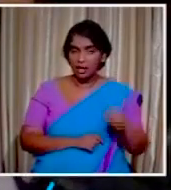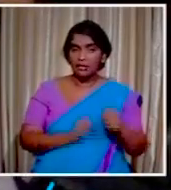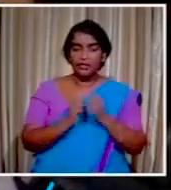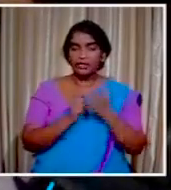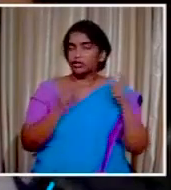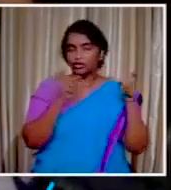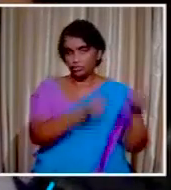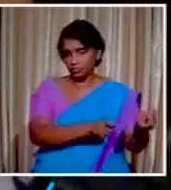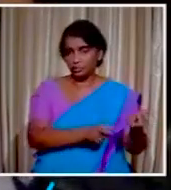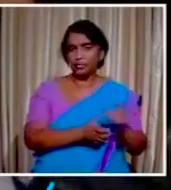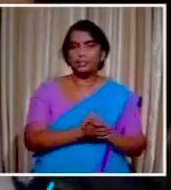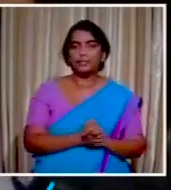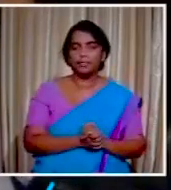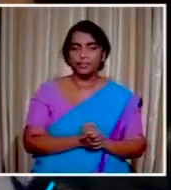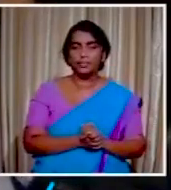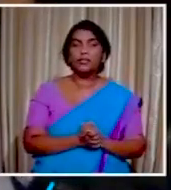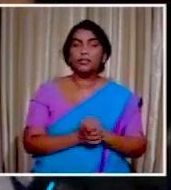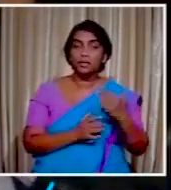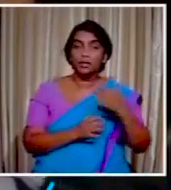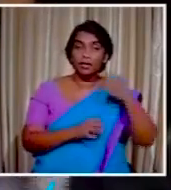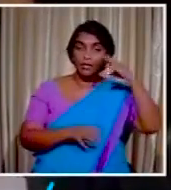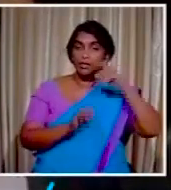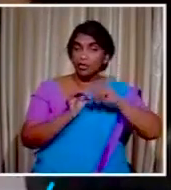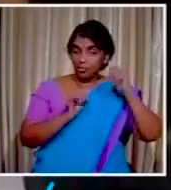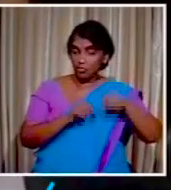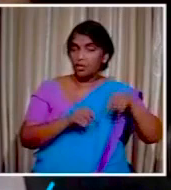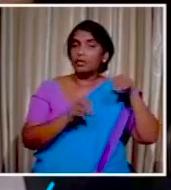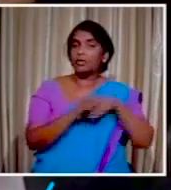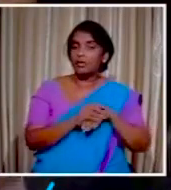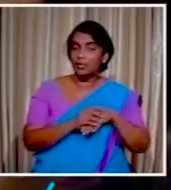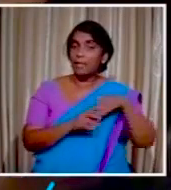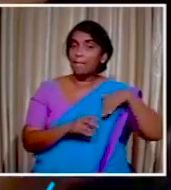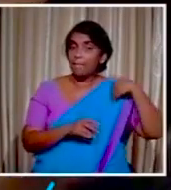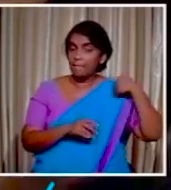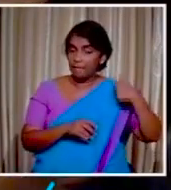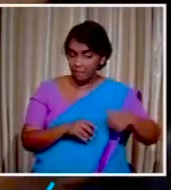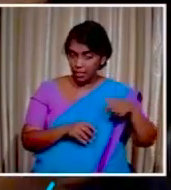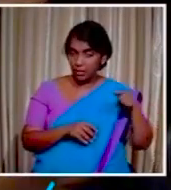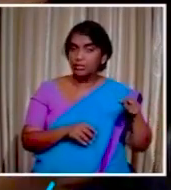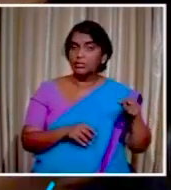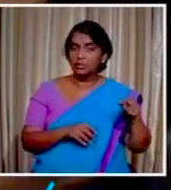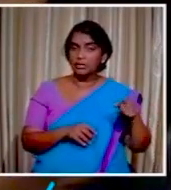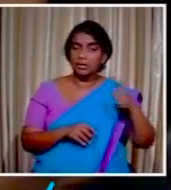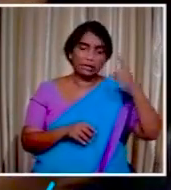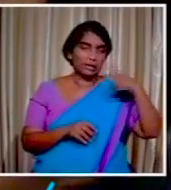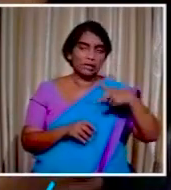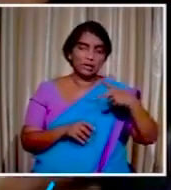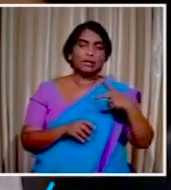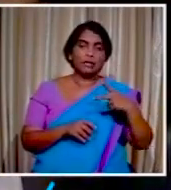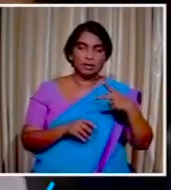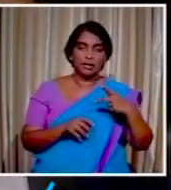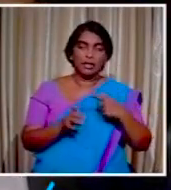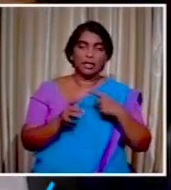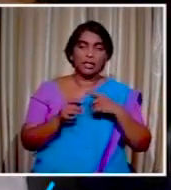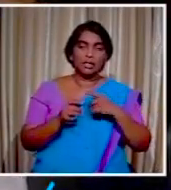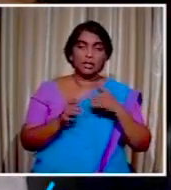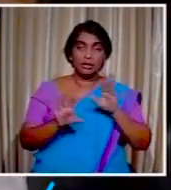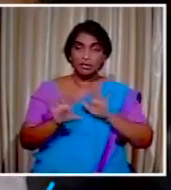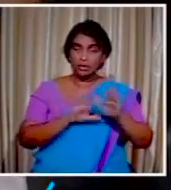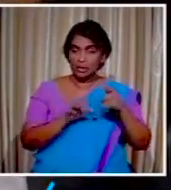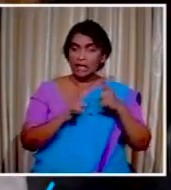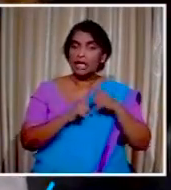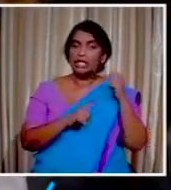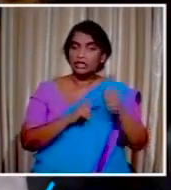ඔවුන්ගේ වැඩ තහනම් කරලා තියෙනවා. සිස්ටම් කන්ට්‍රෝල් එකේ ඉන්න ප්‍රධාන අපේ නියෝජ්‍ය සාමාන්‍ය අධිකාරී සිස්ටම් කන්ට්‍රෝල් එකේ